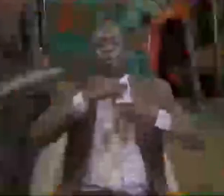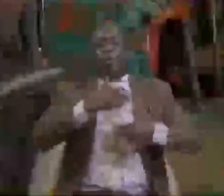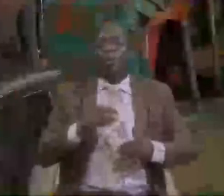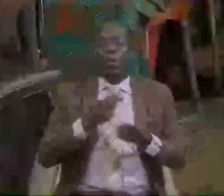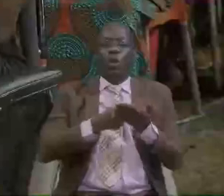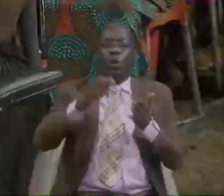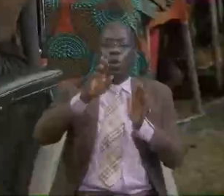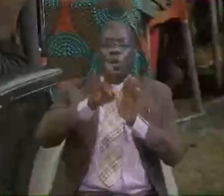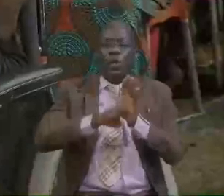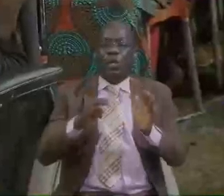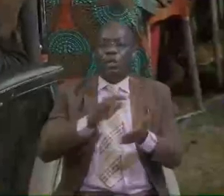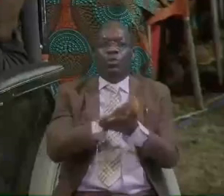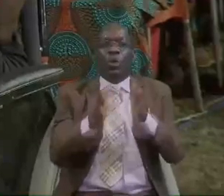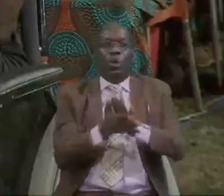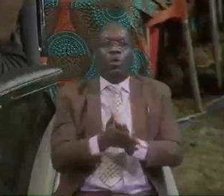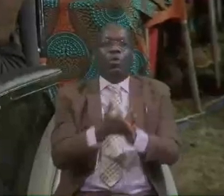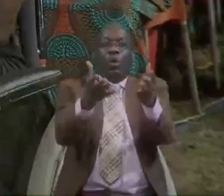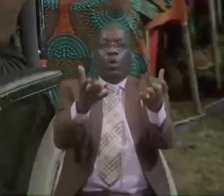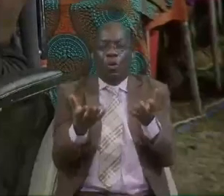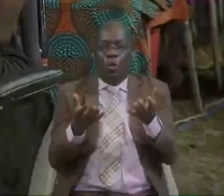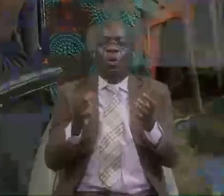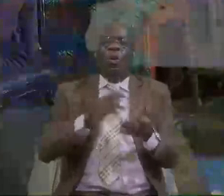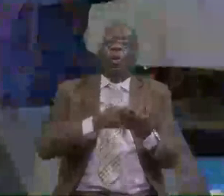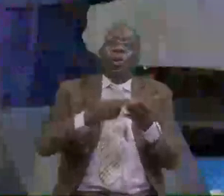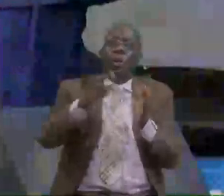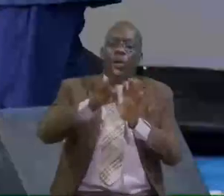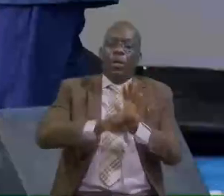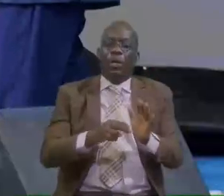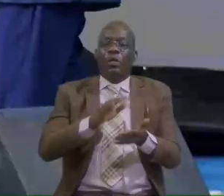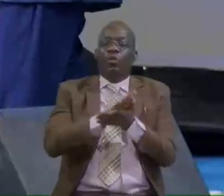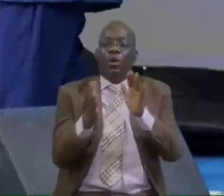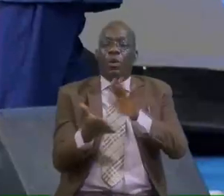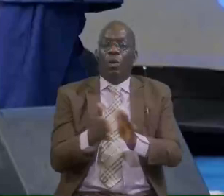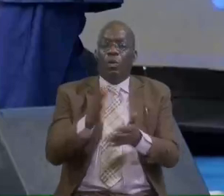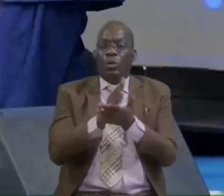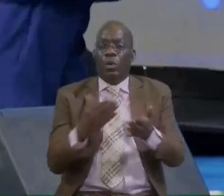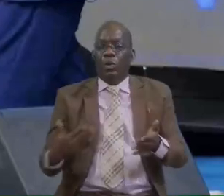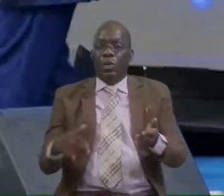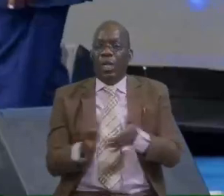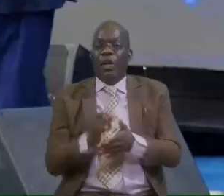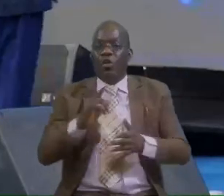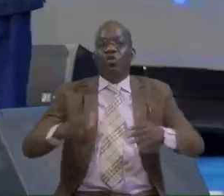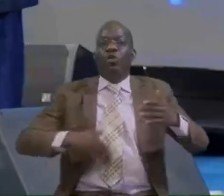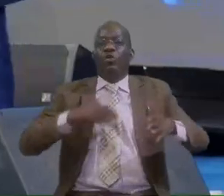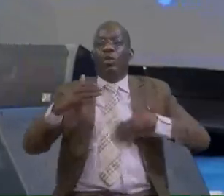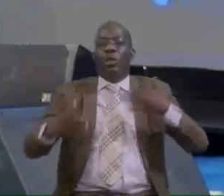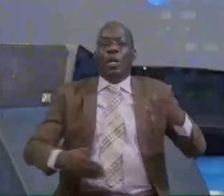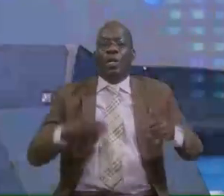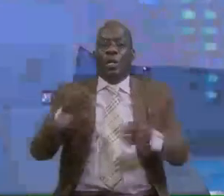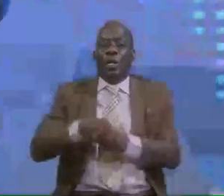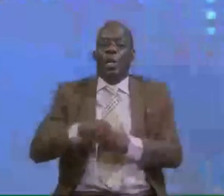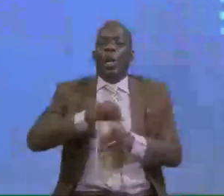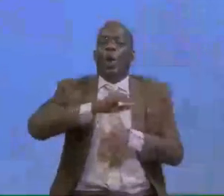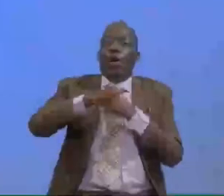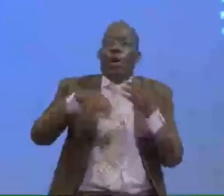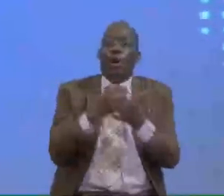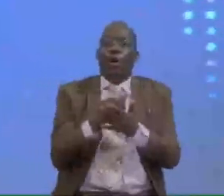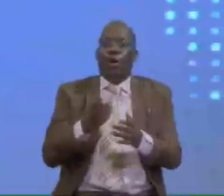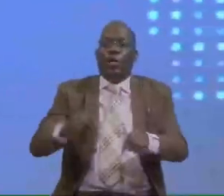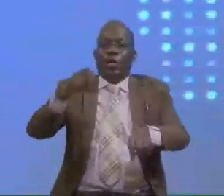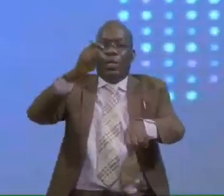La sainteté devient désirable. La sainteté devient quelque chose que tu aimes vraiment à tout